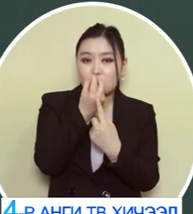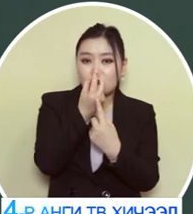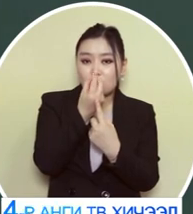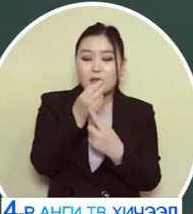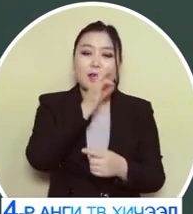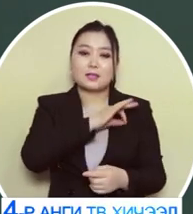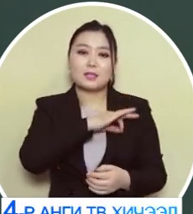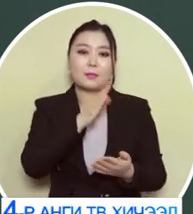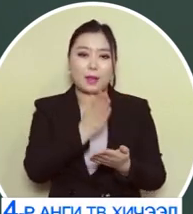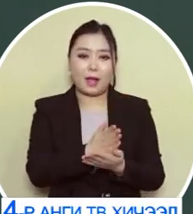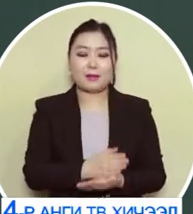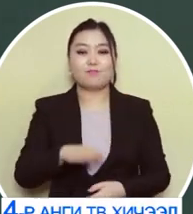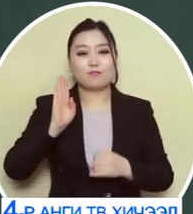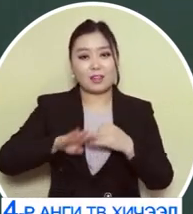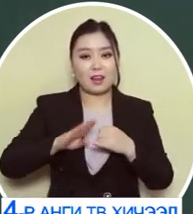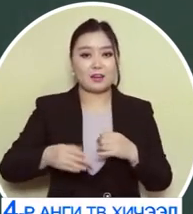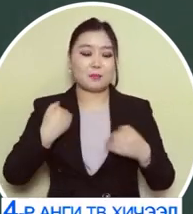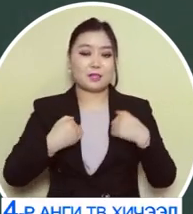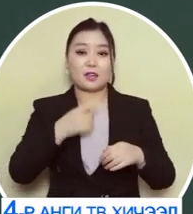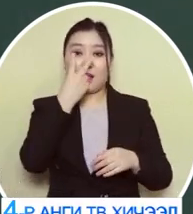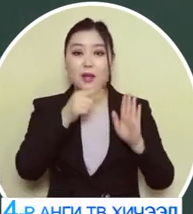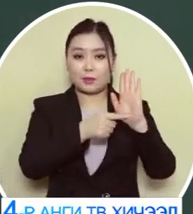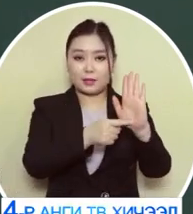Диод шамның суретін осылай белгілейміз.